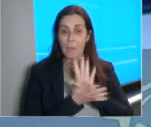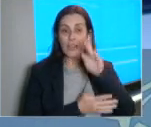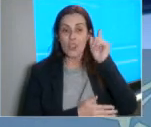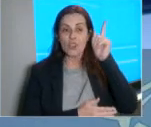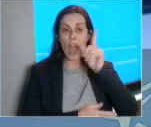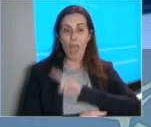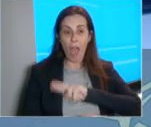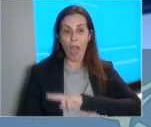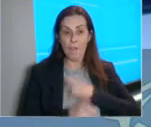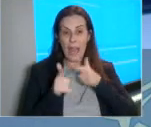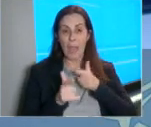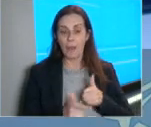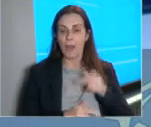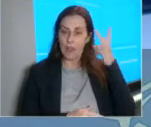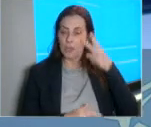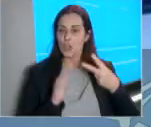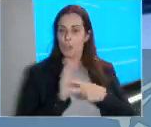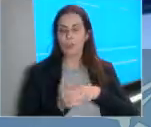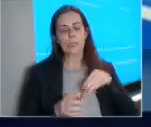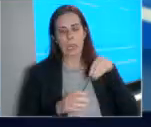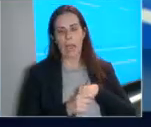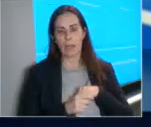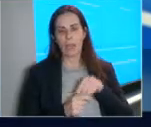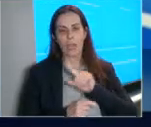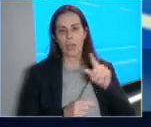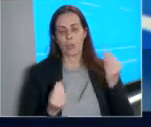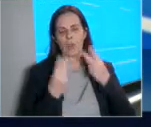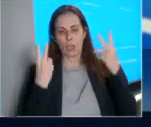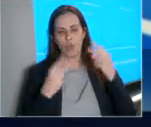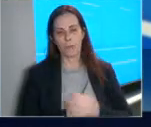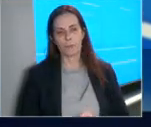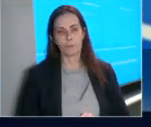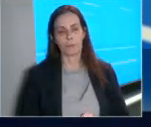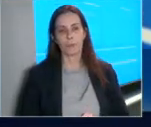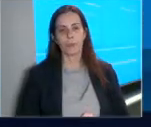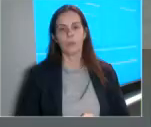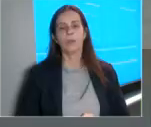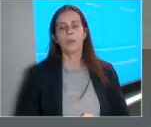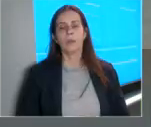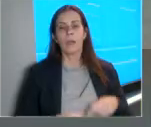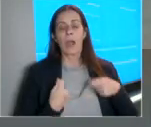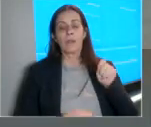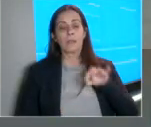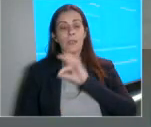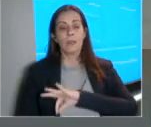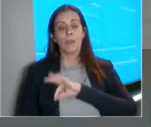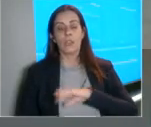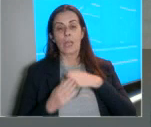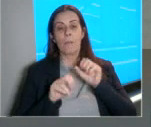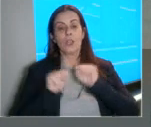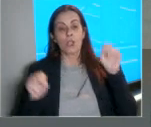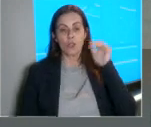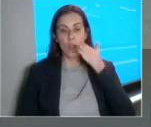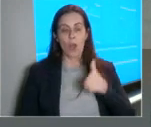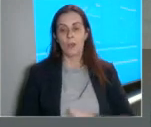שנה. ולהבין שפוליטיקה היא חלק, היא לא המוטיב המרכזי. אוקיי, אלכס קושניר, חבר הכנסת, ישראל ביתנו, תושב אשקלון,